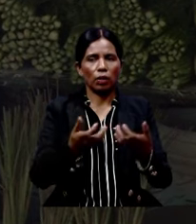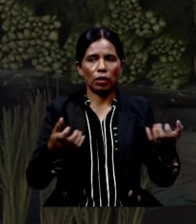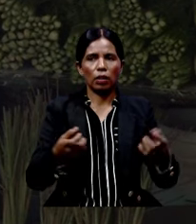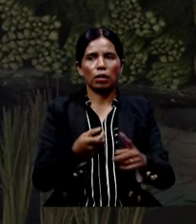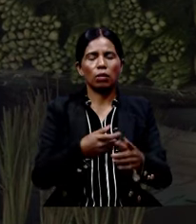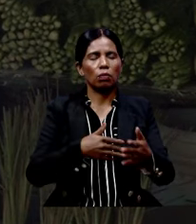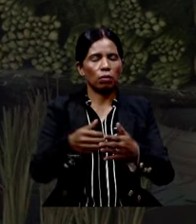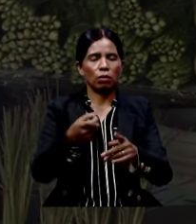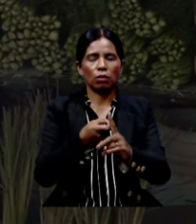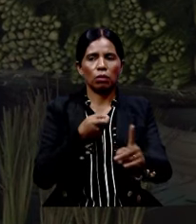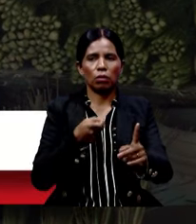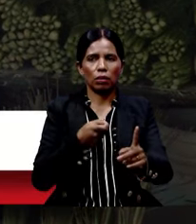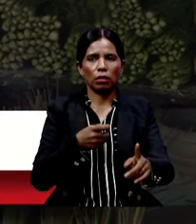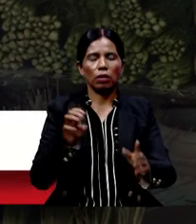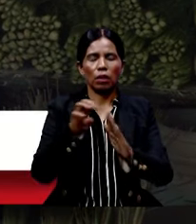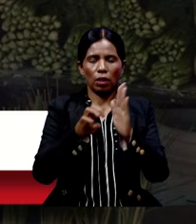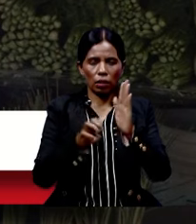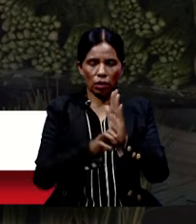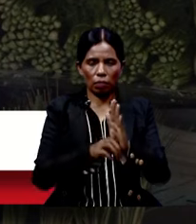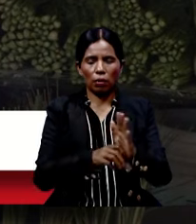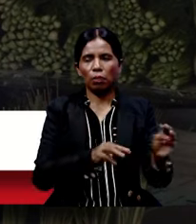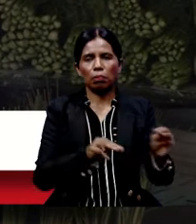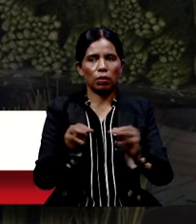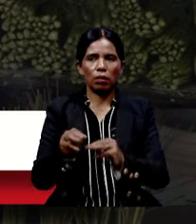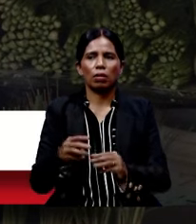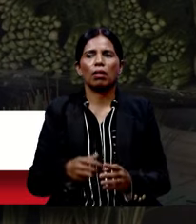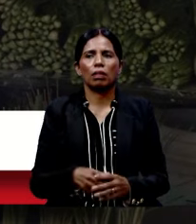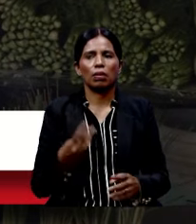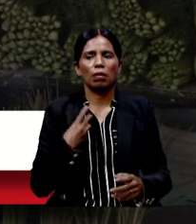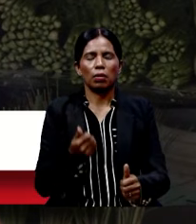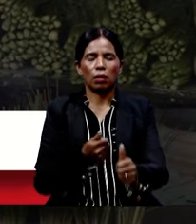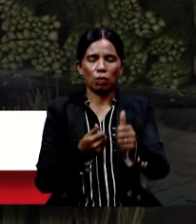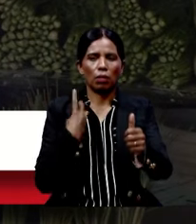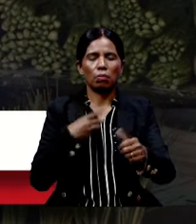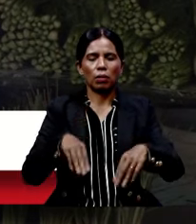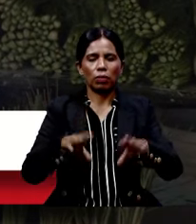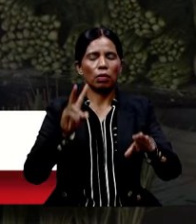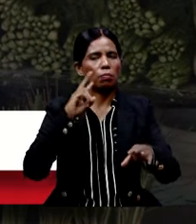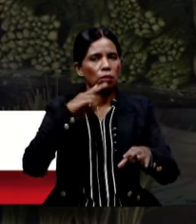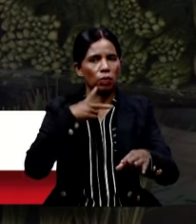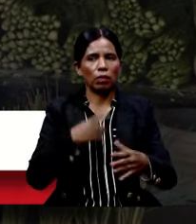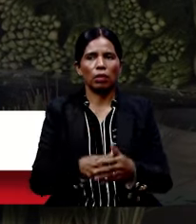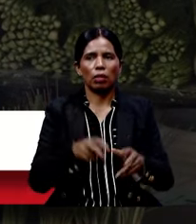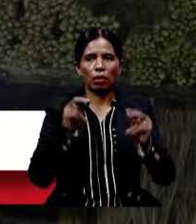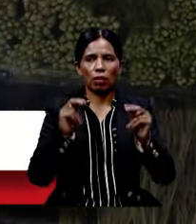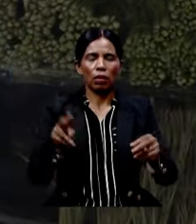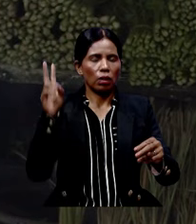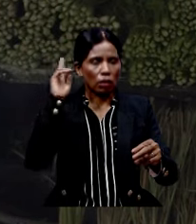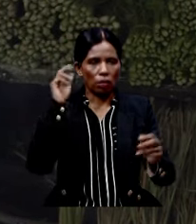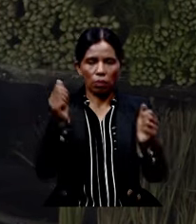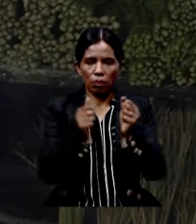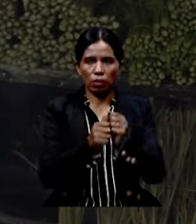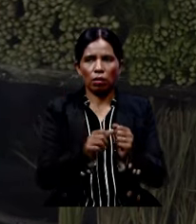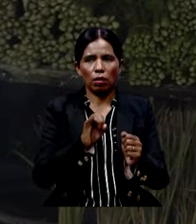husi istar ne ma atur mas ami kumpulit so ami fa moro ne ma tingkir ona mal bahunya